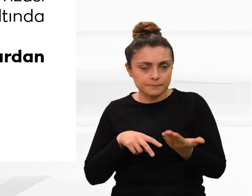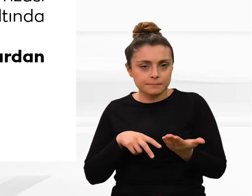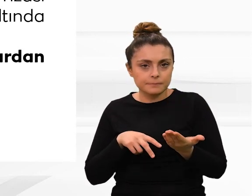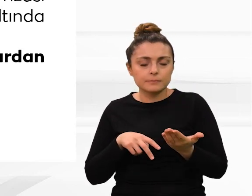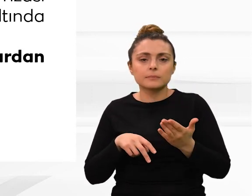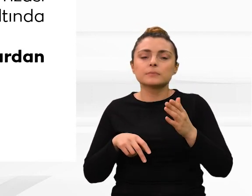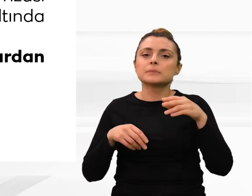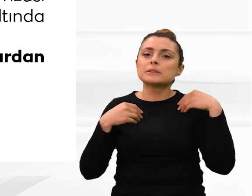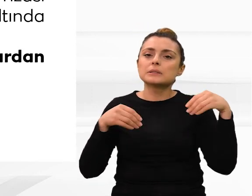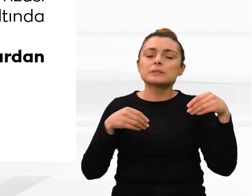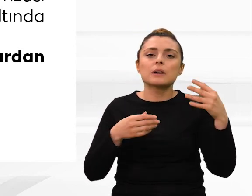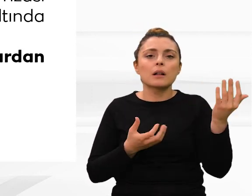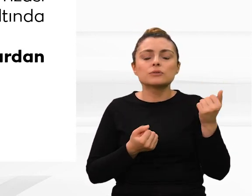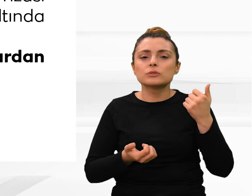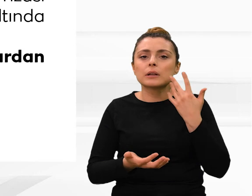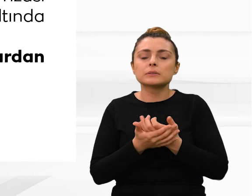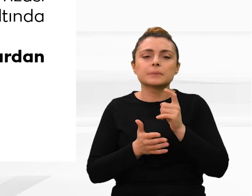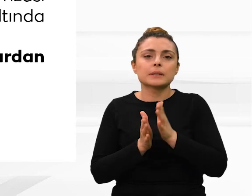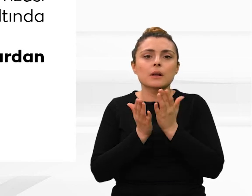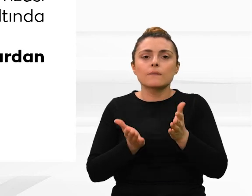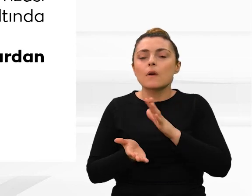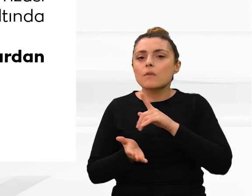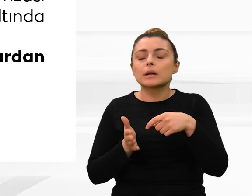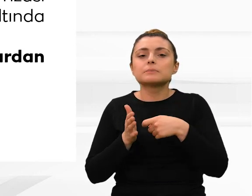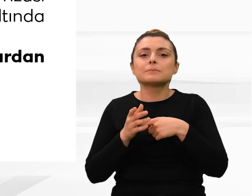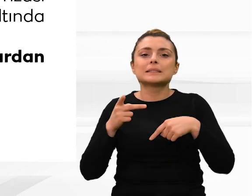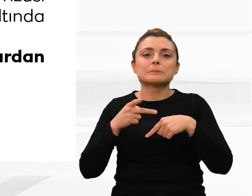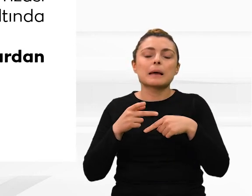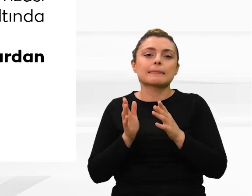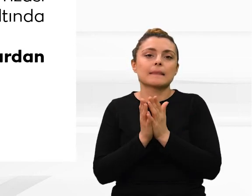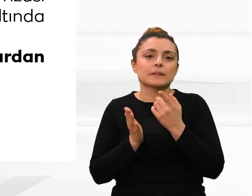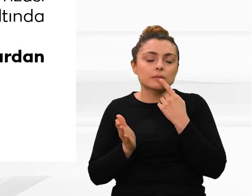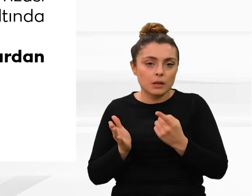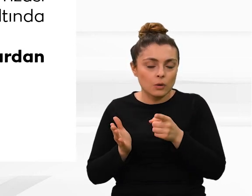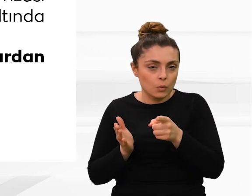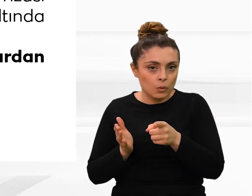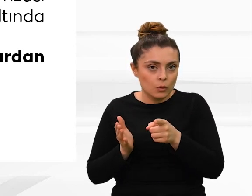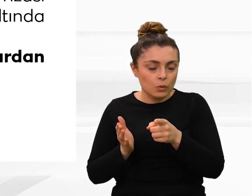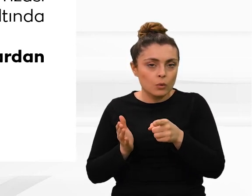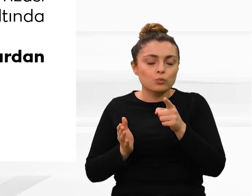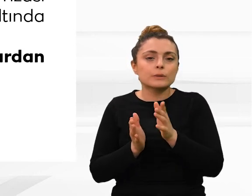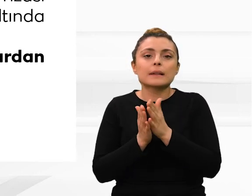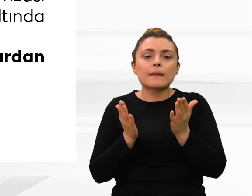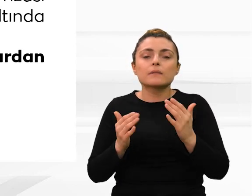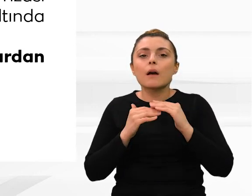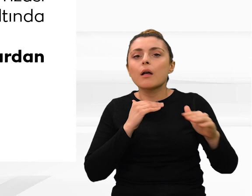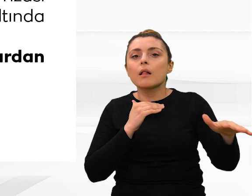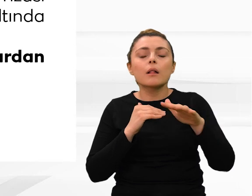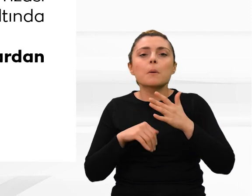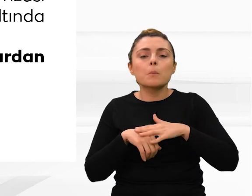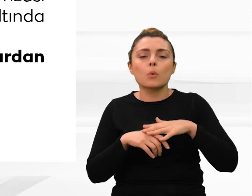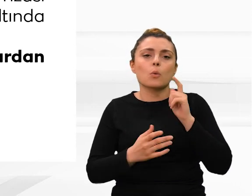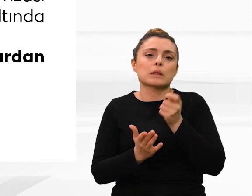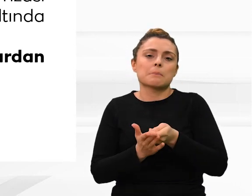esnafın alacaklarını kaybettiği bir defter varmış adama zimen defteri deniyormuş Bu deftere Halk ne